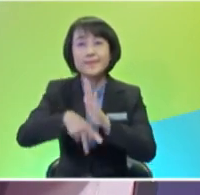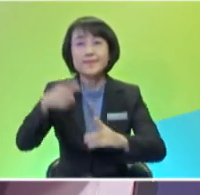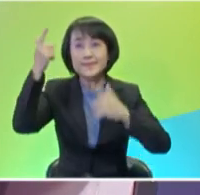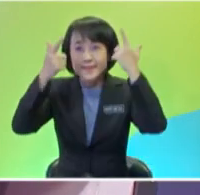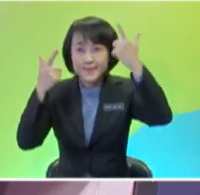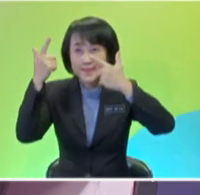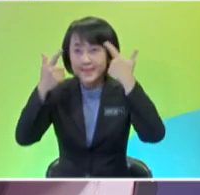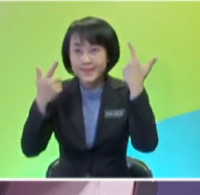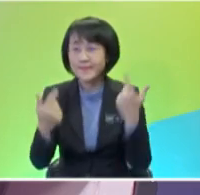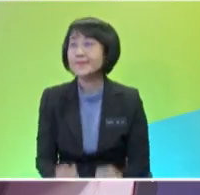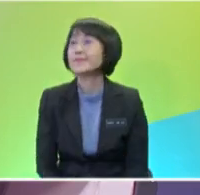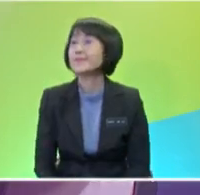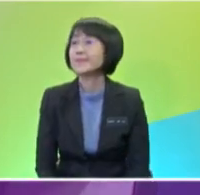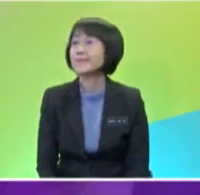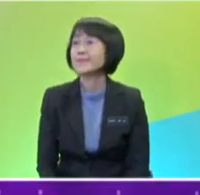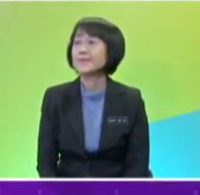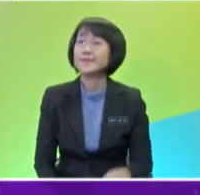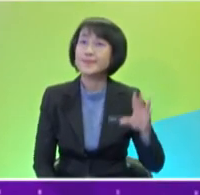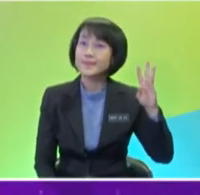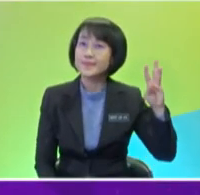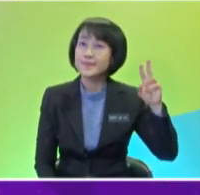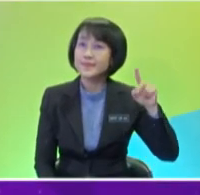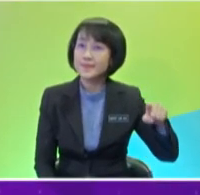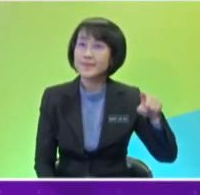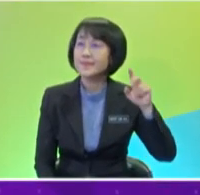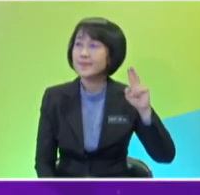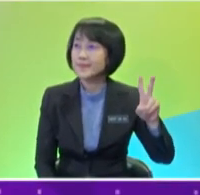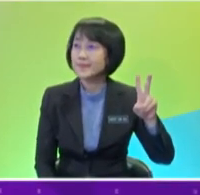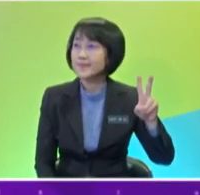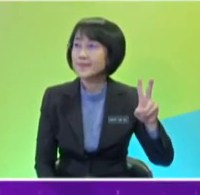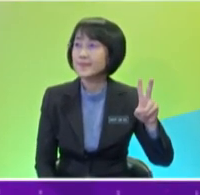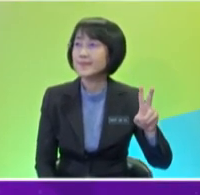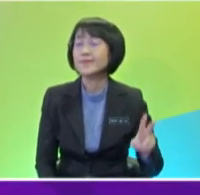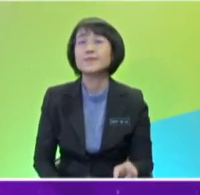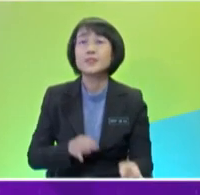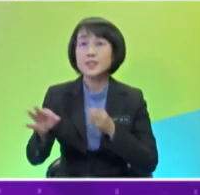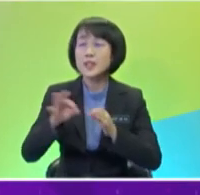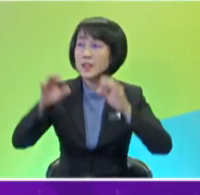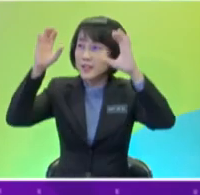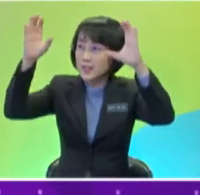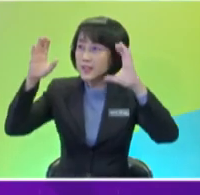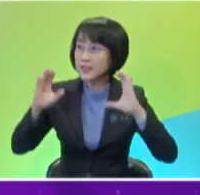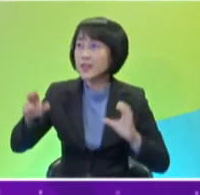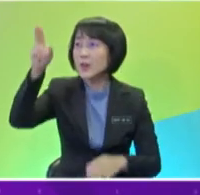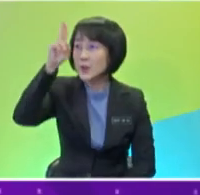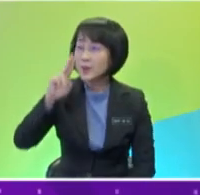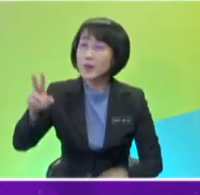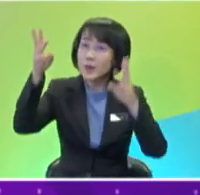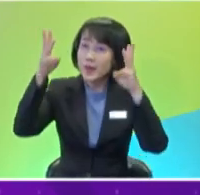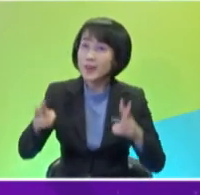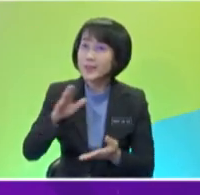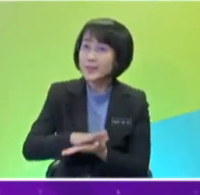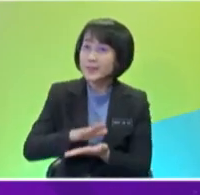keenam poin 2 cara bagaimana cara menghormati warga sekolah dan pelaut